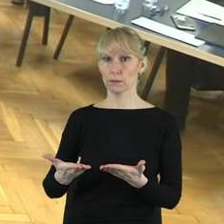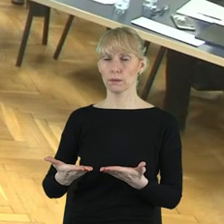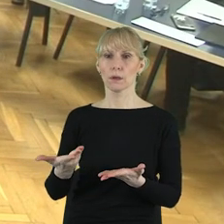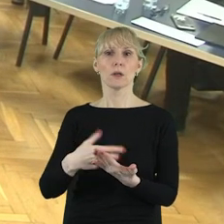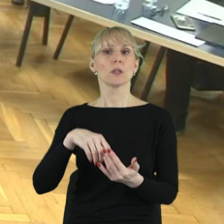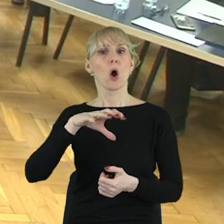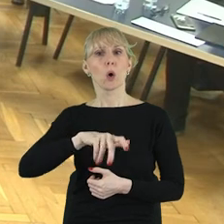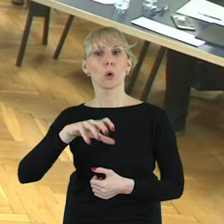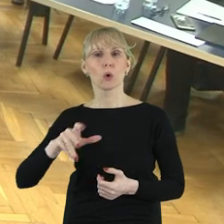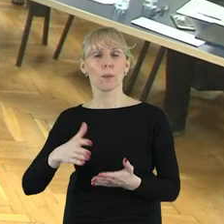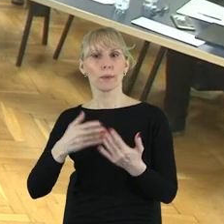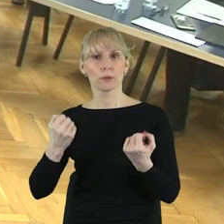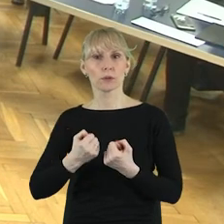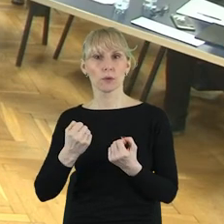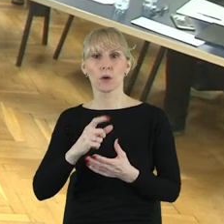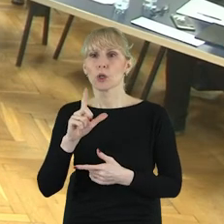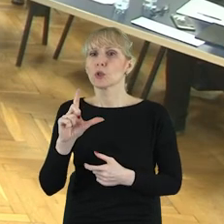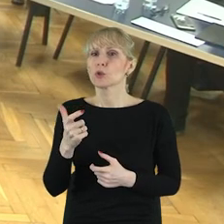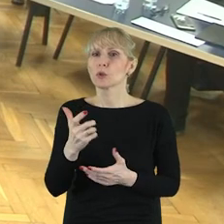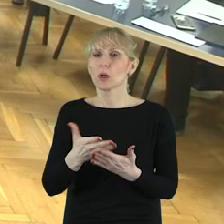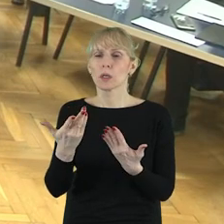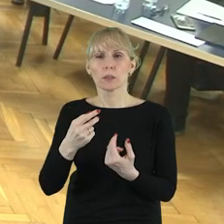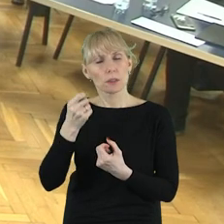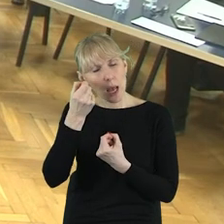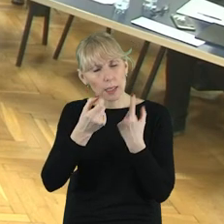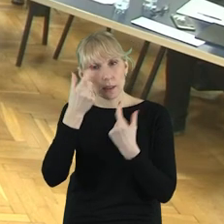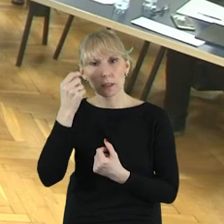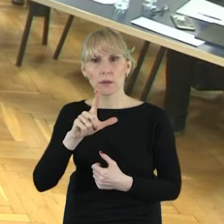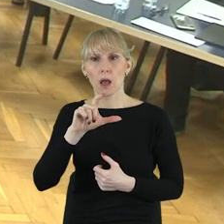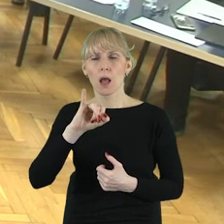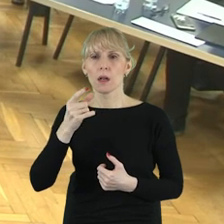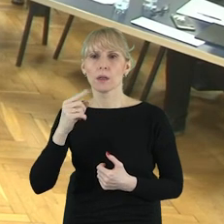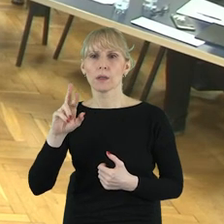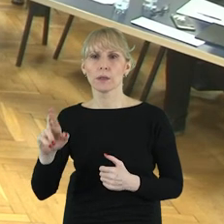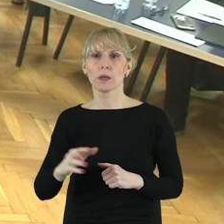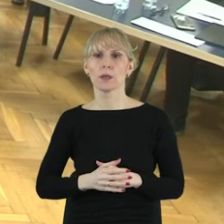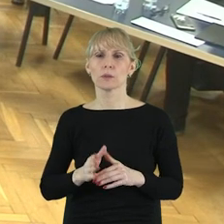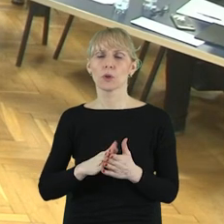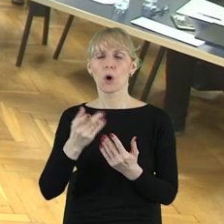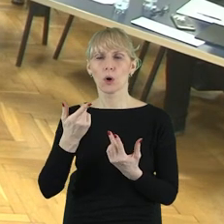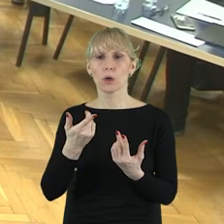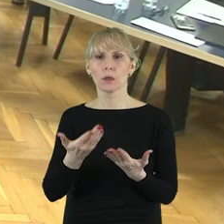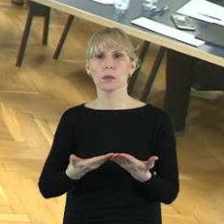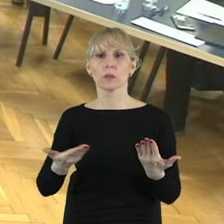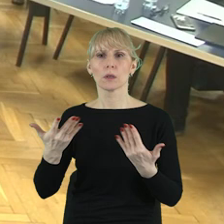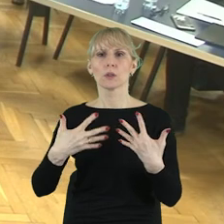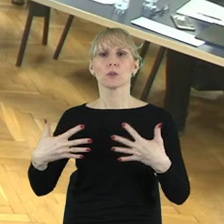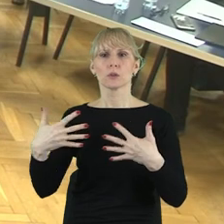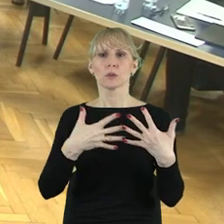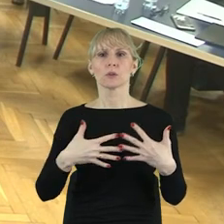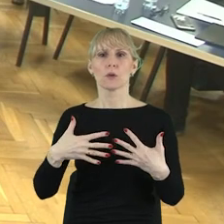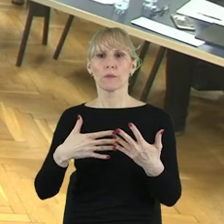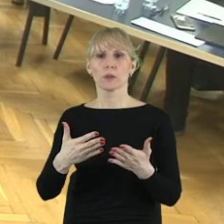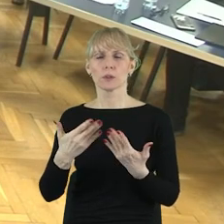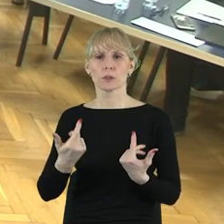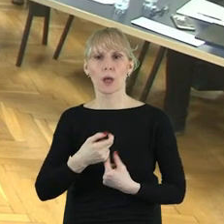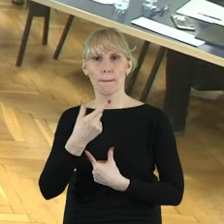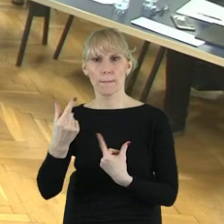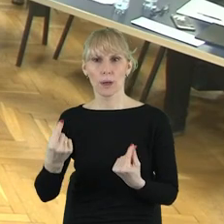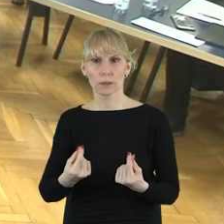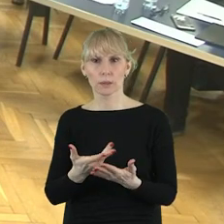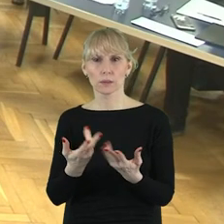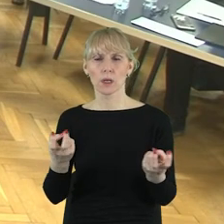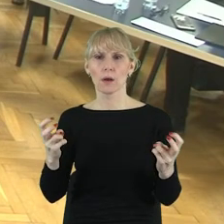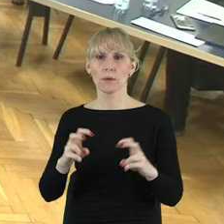są lokalne grupy działania, jak powstają, co to jest inicjatywa LIDER? Lokalne grupy działania są rodzajem zrzeszenia, stowarzyszenia, partnerstwa